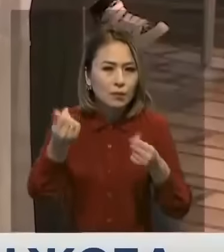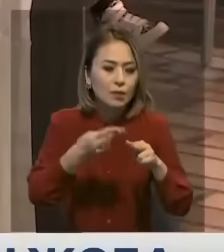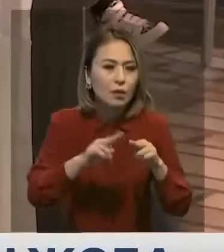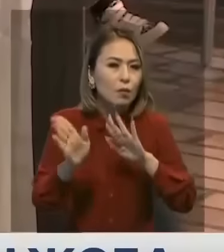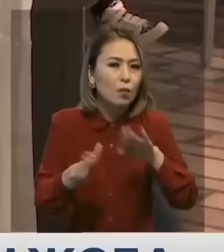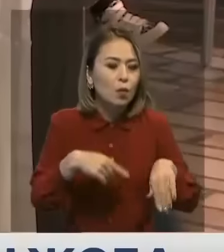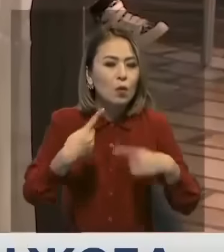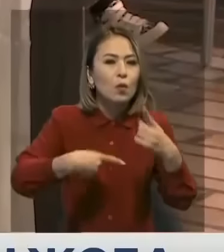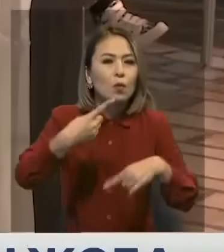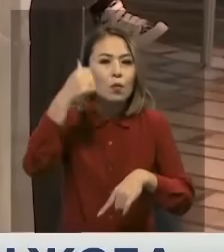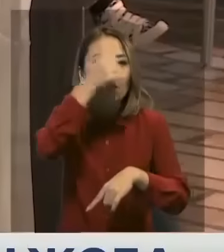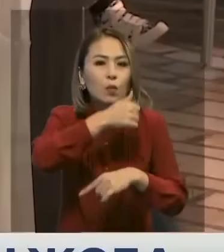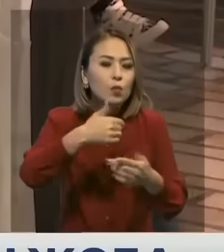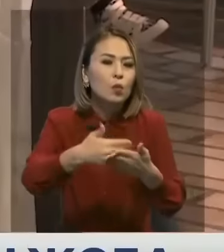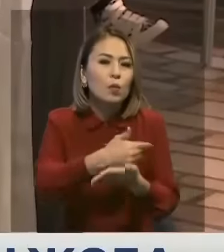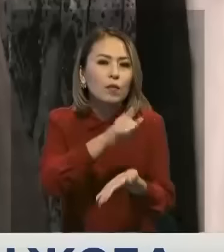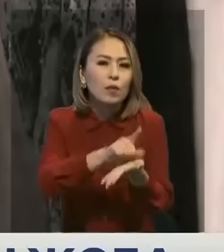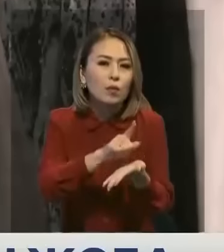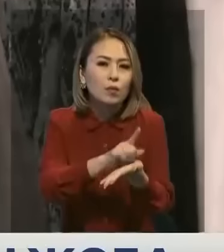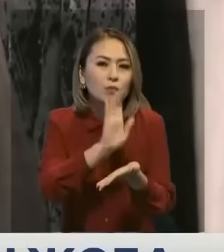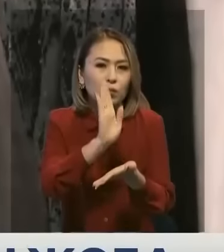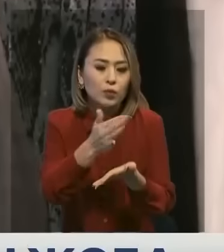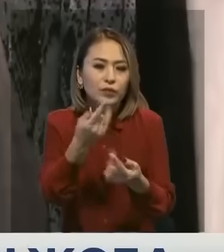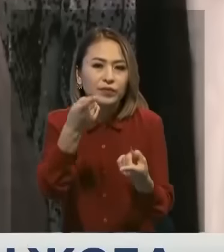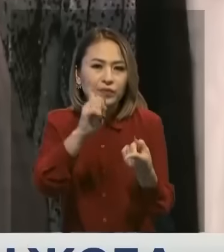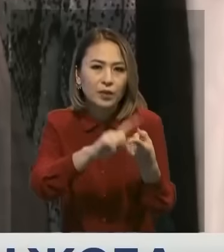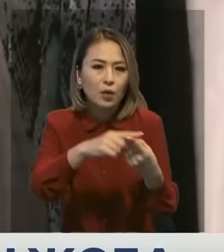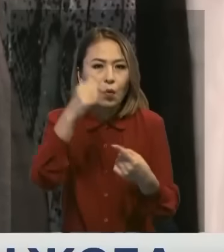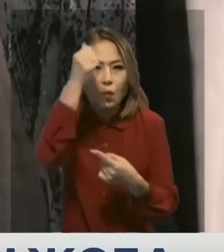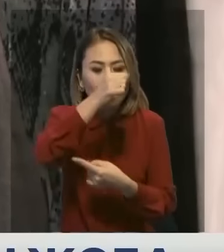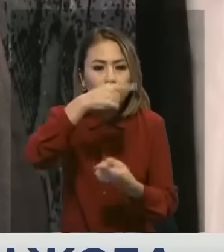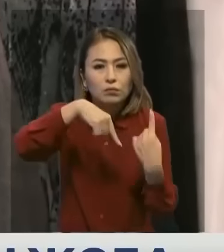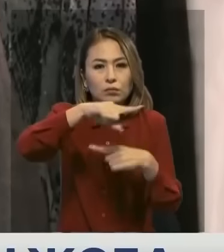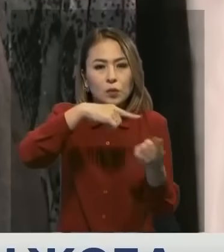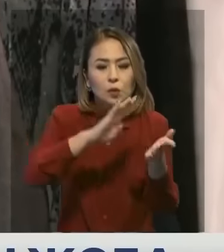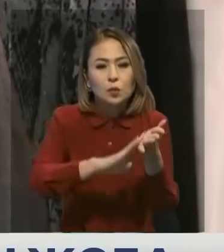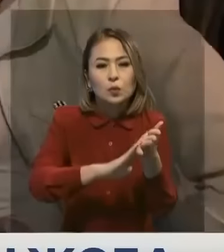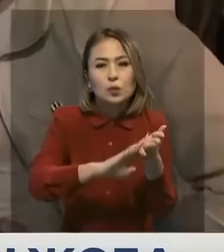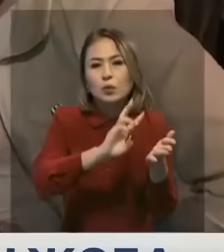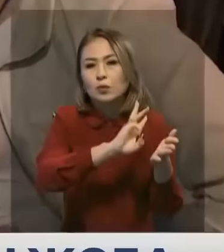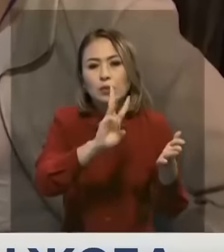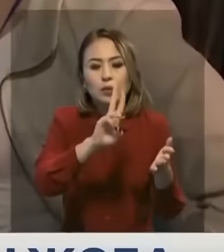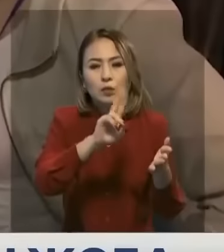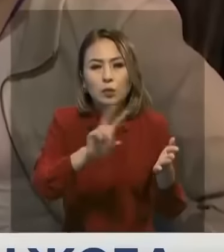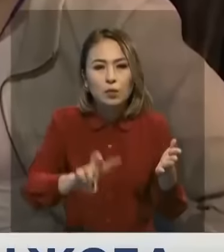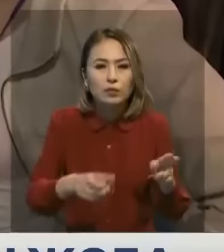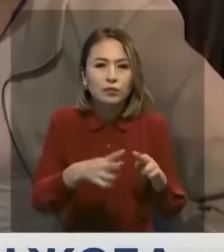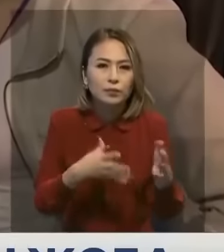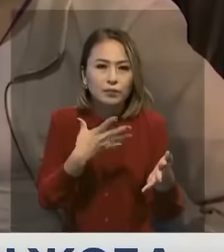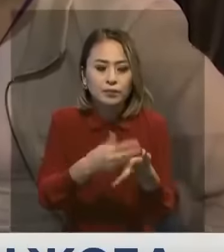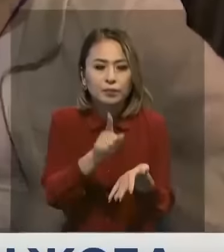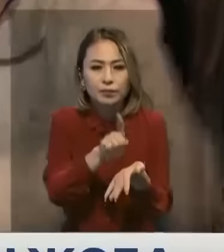қаңтарынан бастап елде жаңа салық кодексі күшіне енеді. Оған сәйкес жылдық айналымы 90 000 доллардан аспайтын кәсіпкерлер салықтан